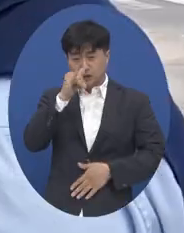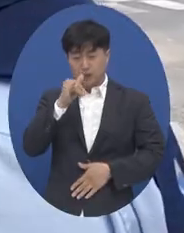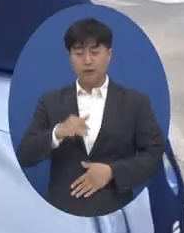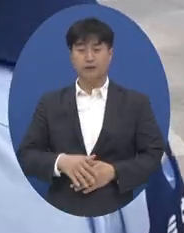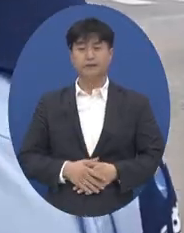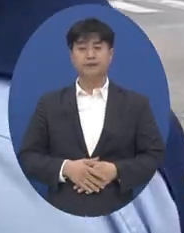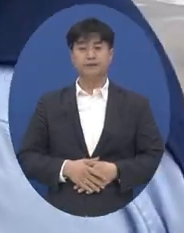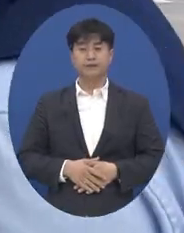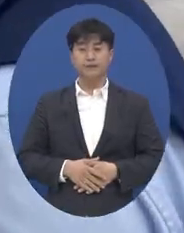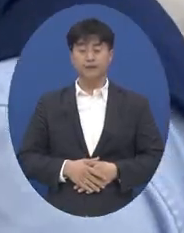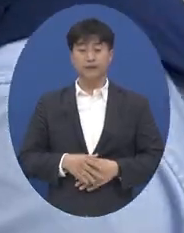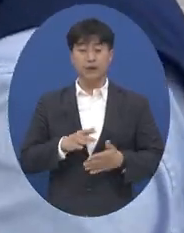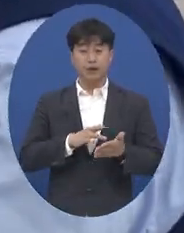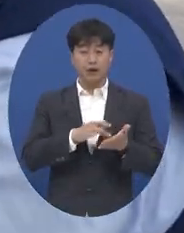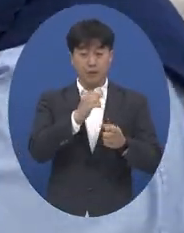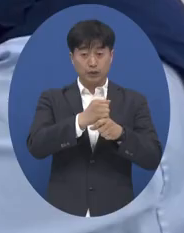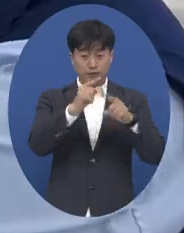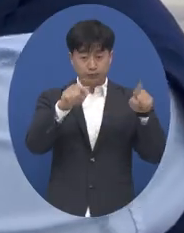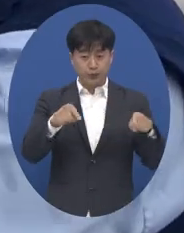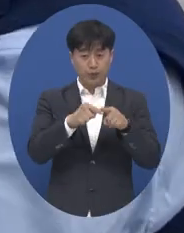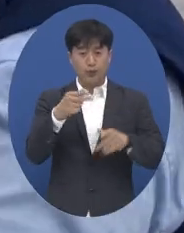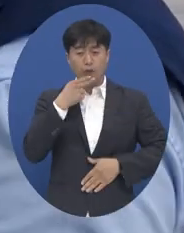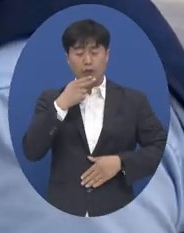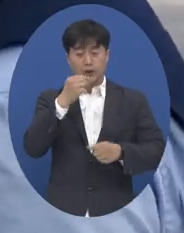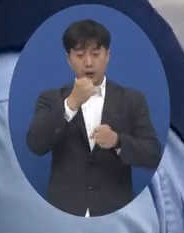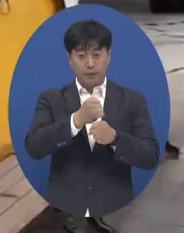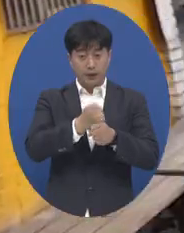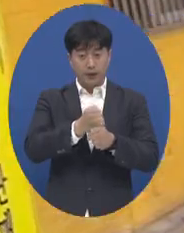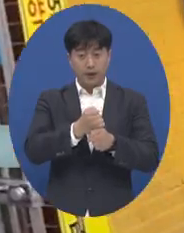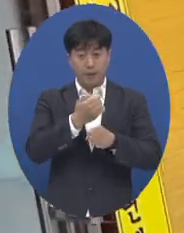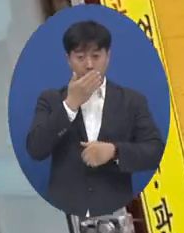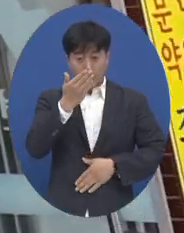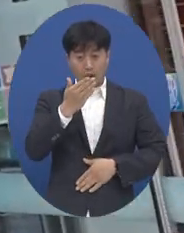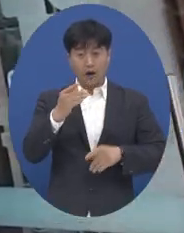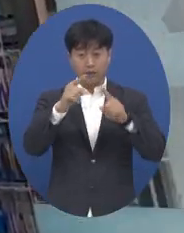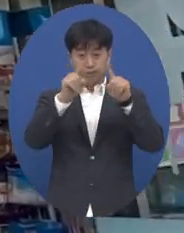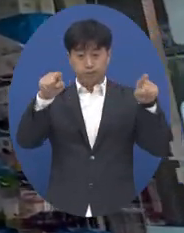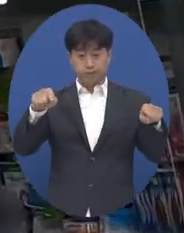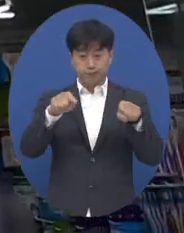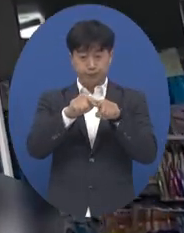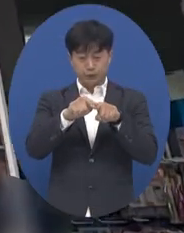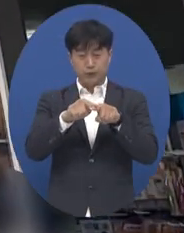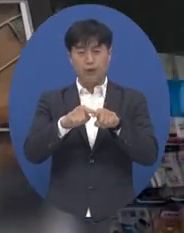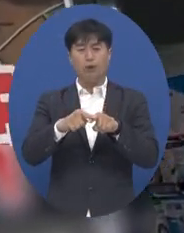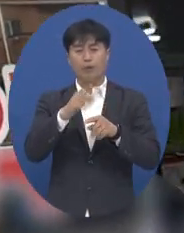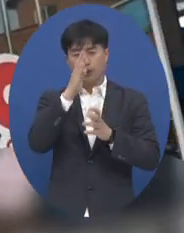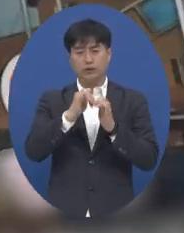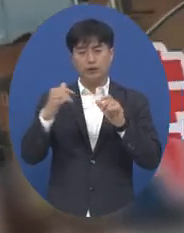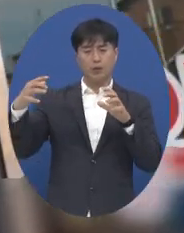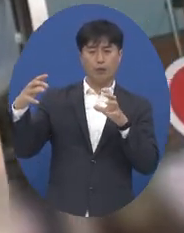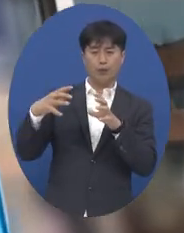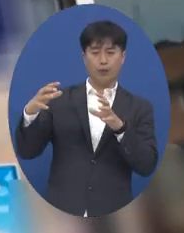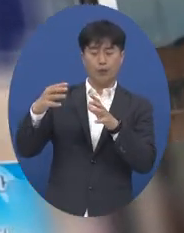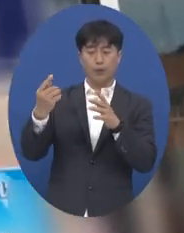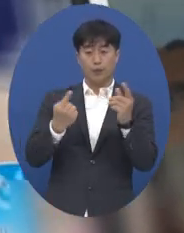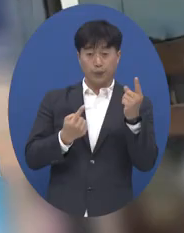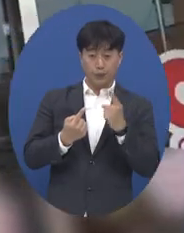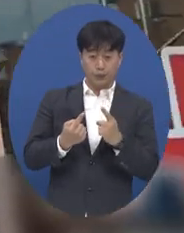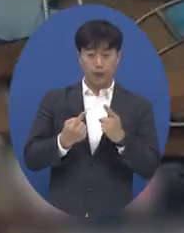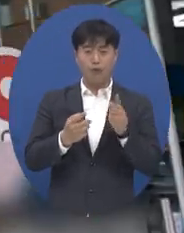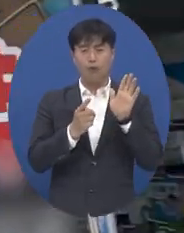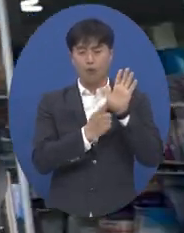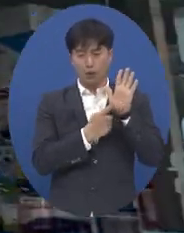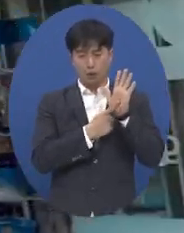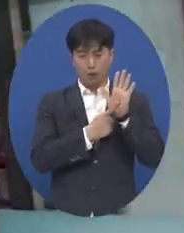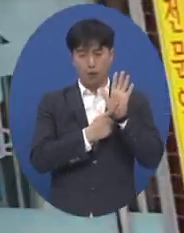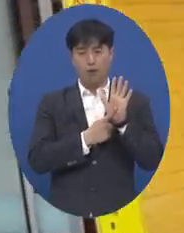있었어요. 처방전 없이 조제 판매 가능한 곳이란 현수막으로 환자들을 모으는 곳. 이런 광고 행위